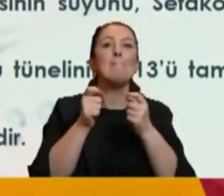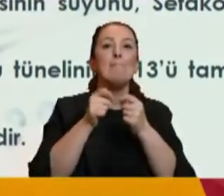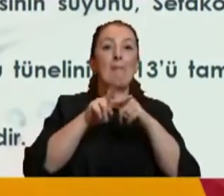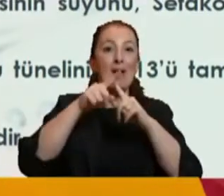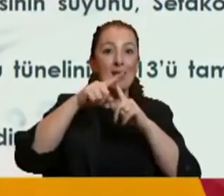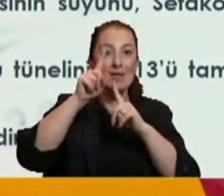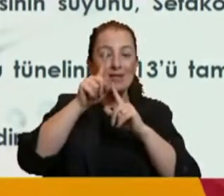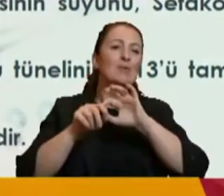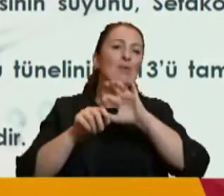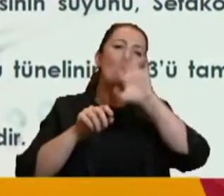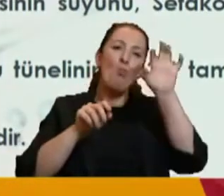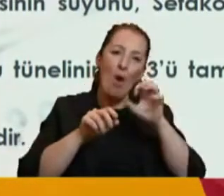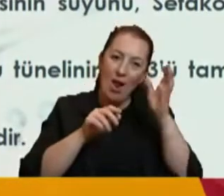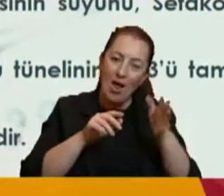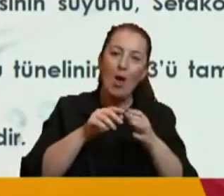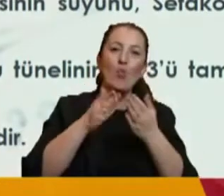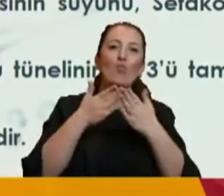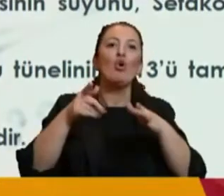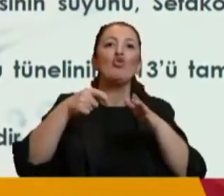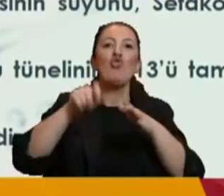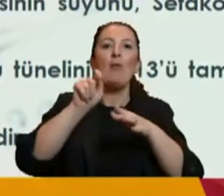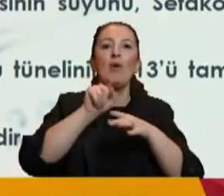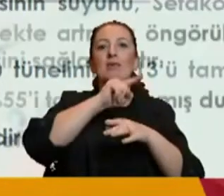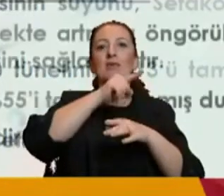Büyükçekmece'ye kadar ulaştırılması